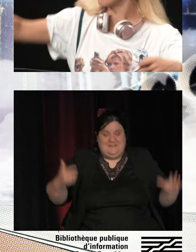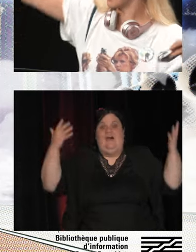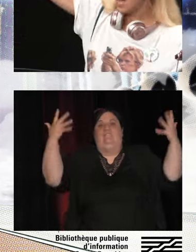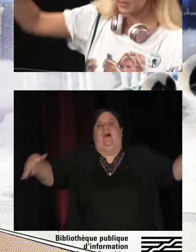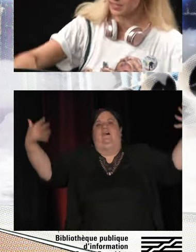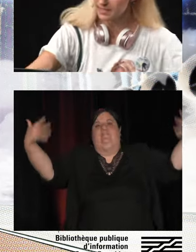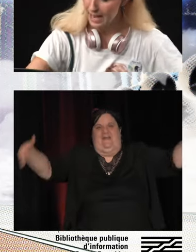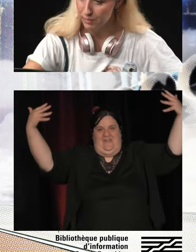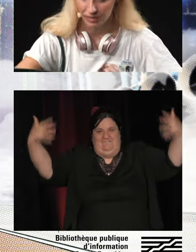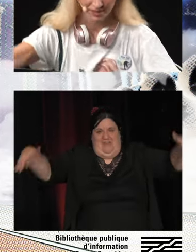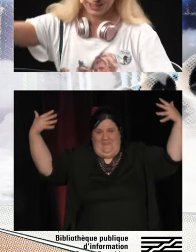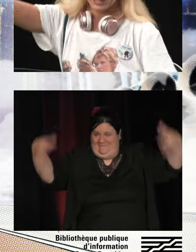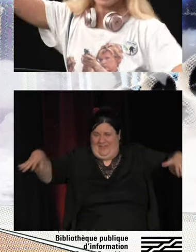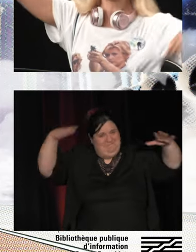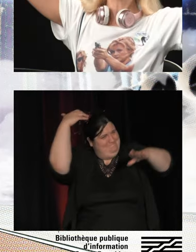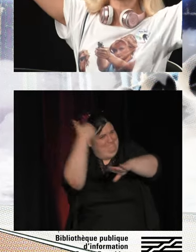C'est la fin!